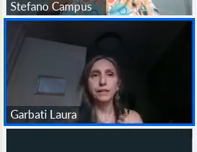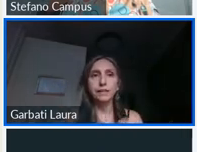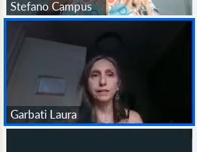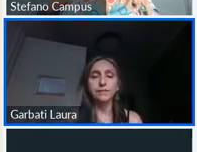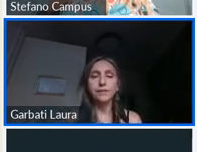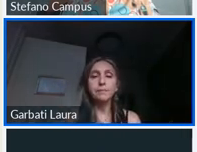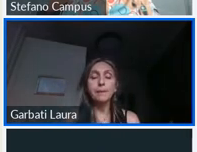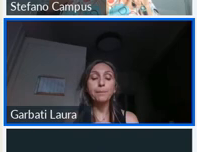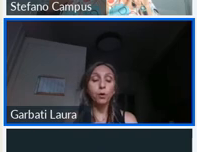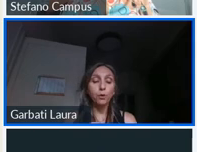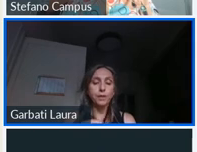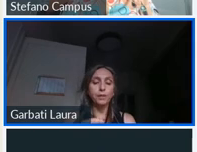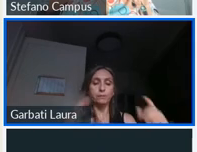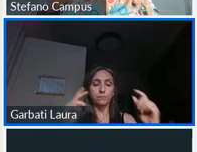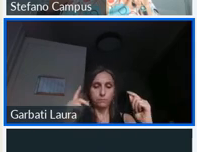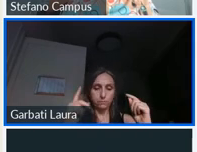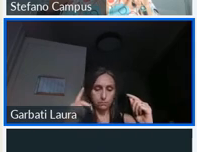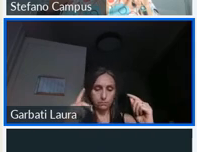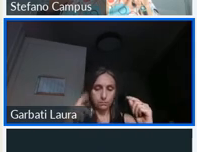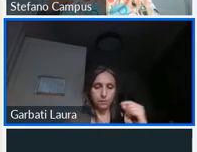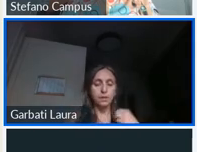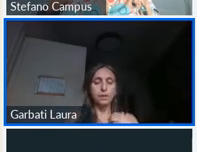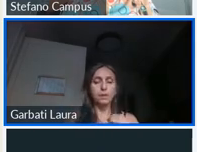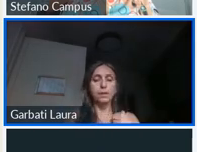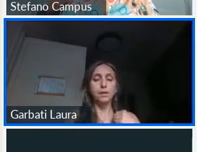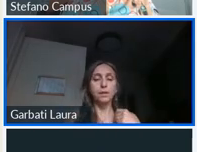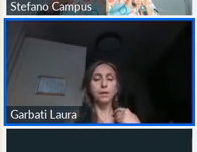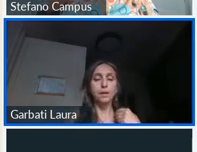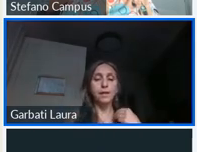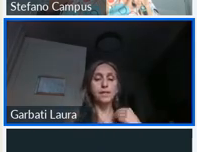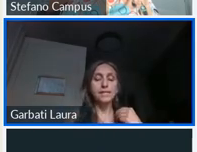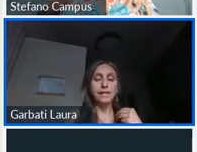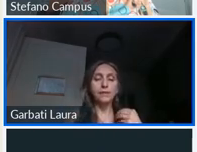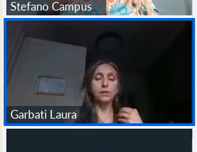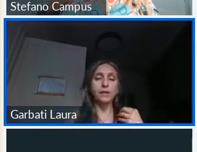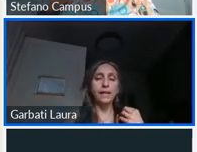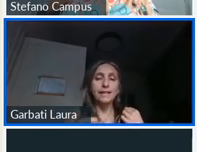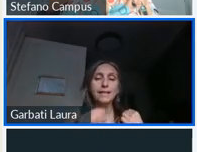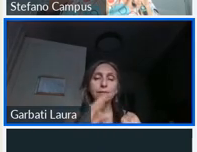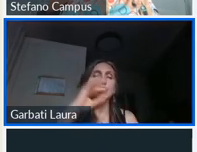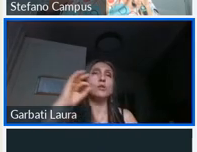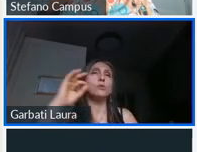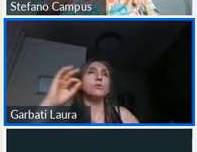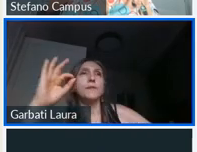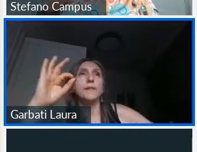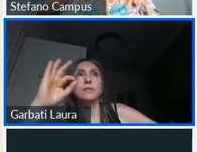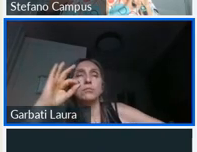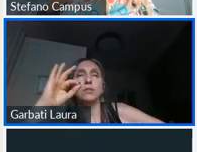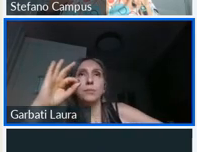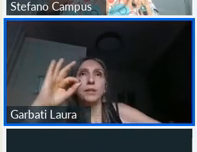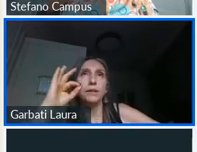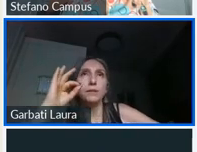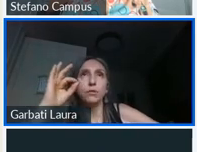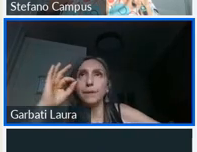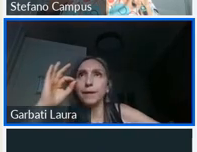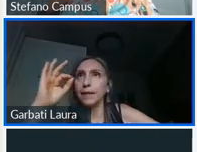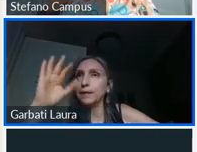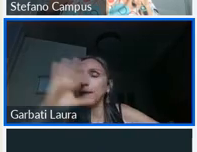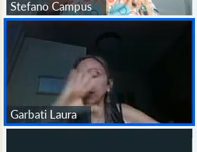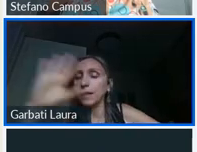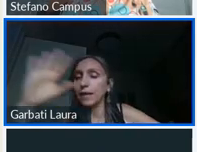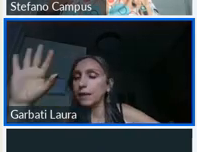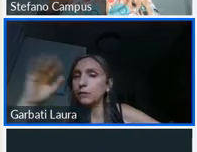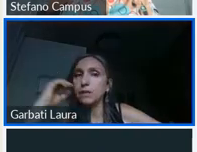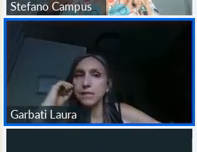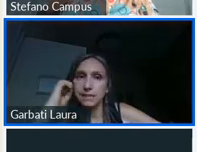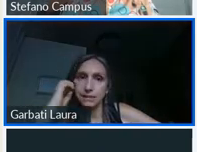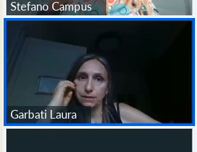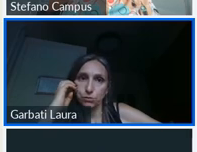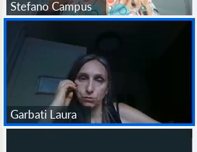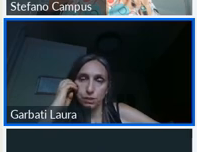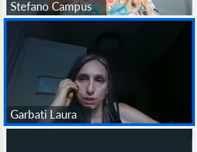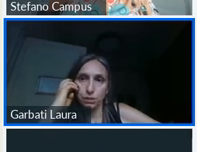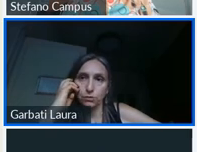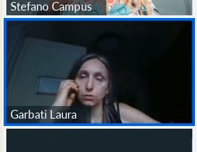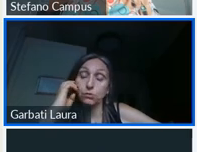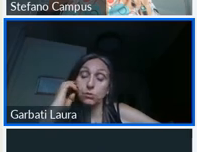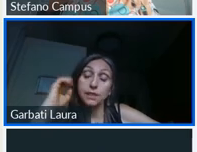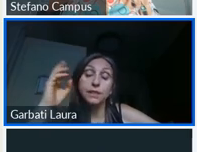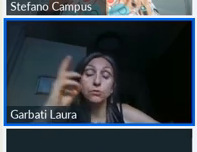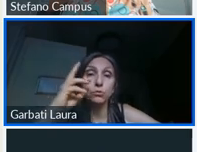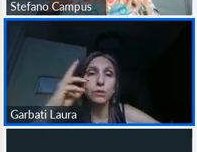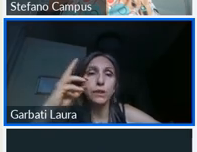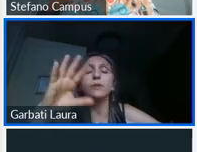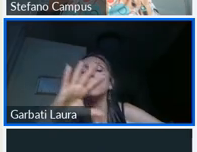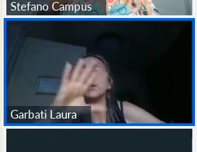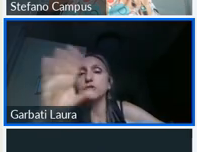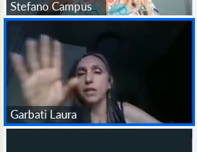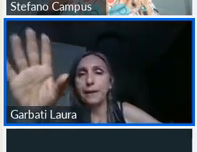cosiddetti creativi, ma poi è stato ed è una esclusiva assolutamente europea. In America non esiste questo diritto, si